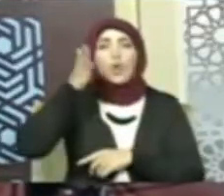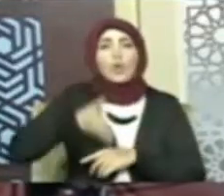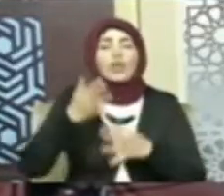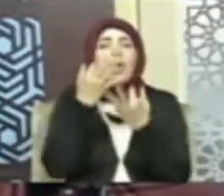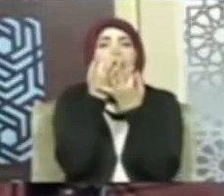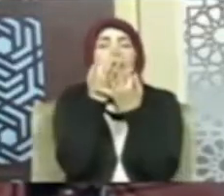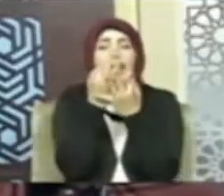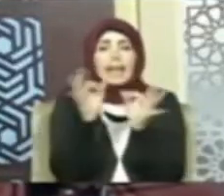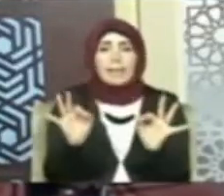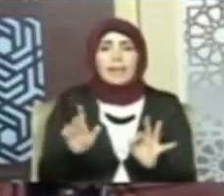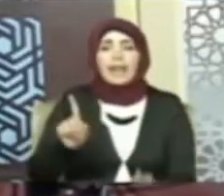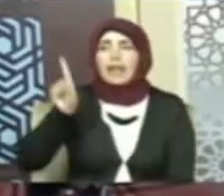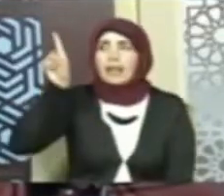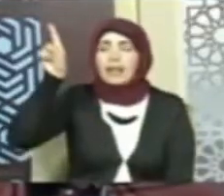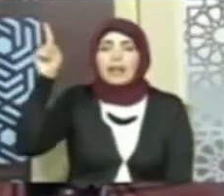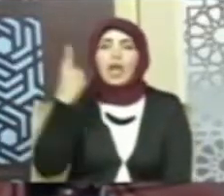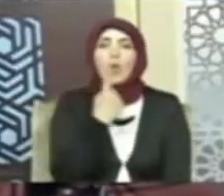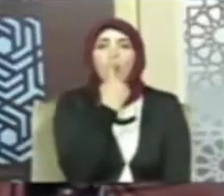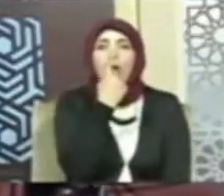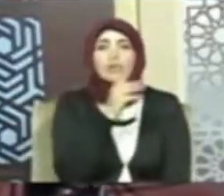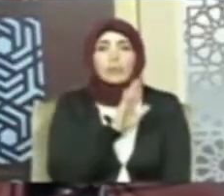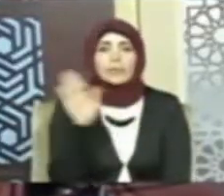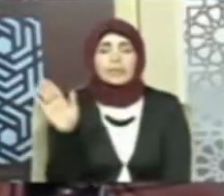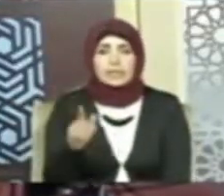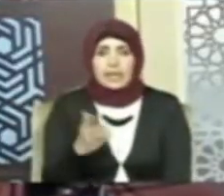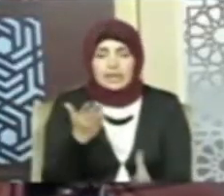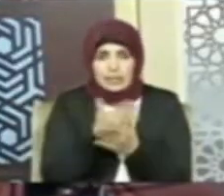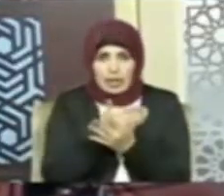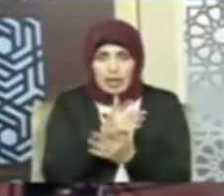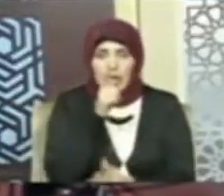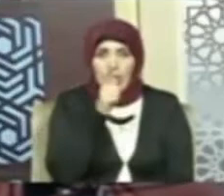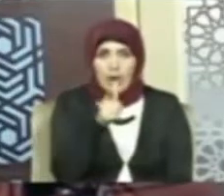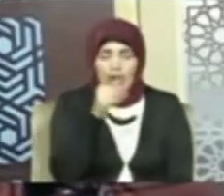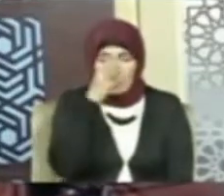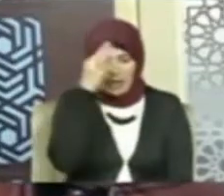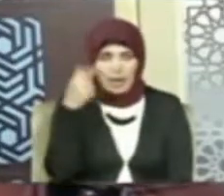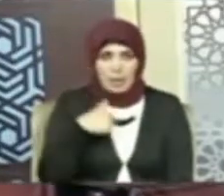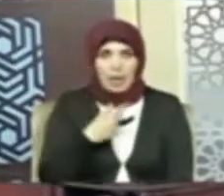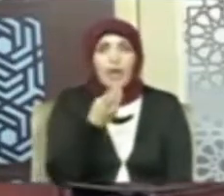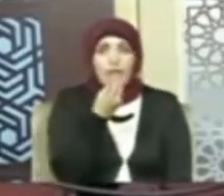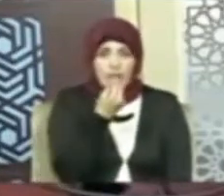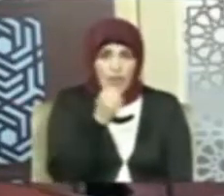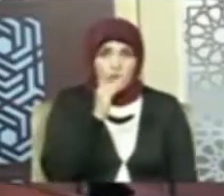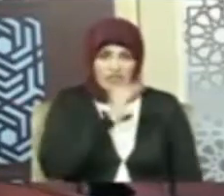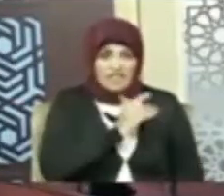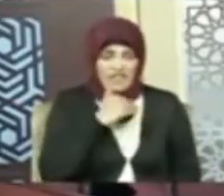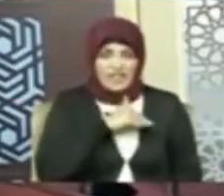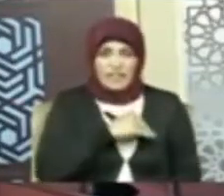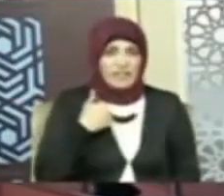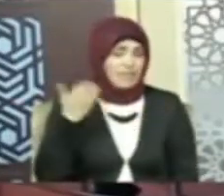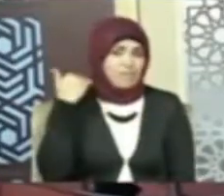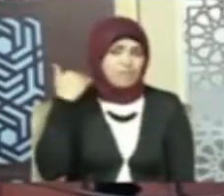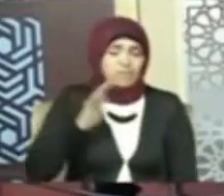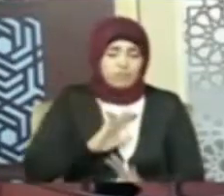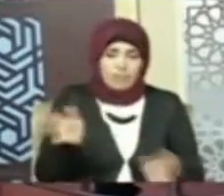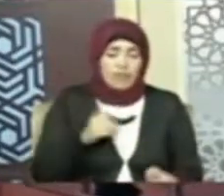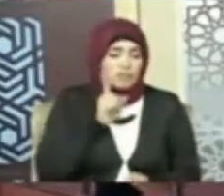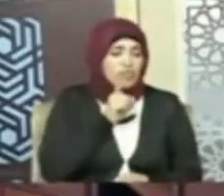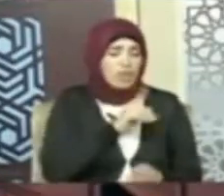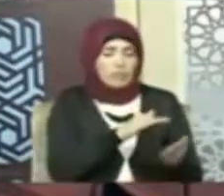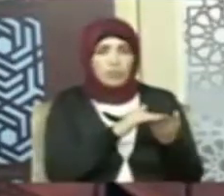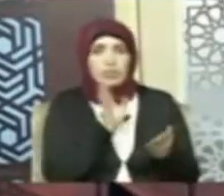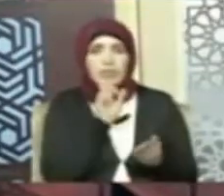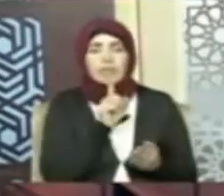وحده. ولذلك قالوا من اعتمد على ماله قل، ومن اعتمد على